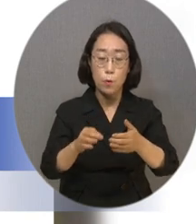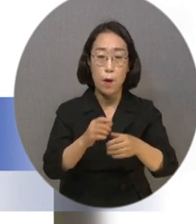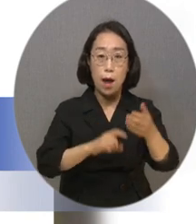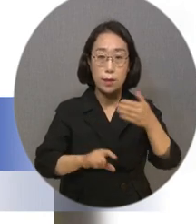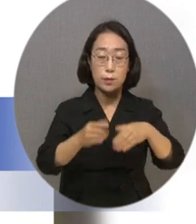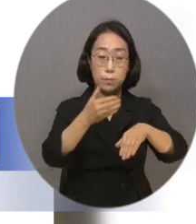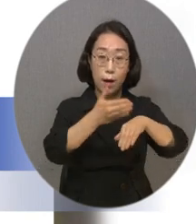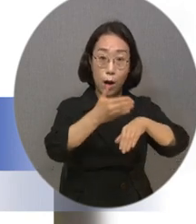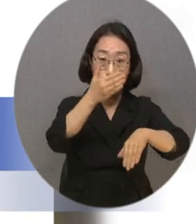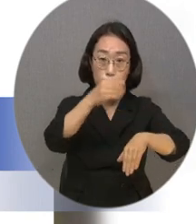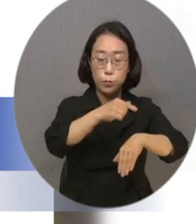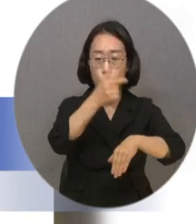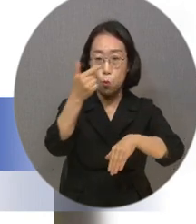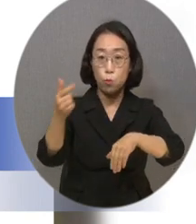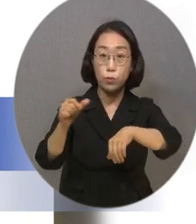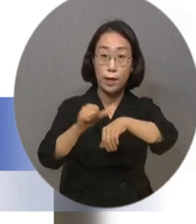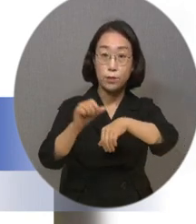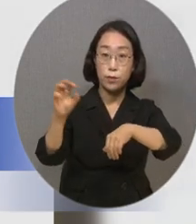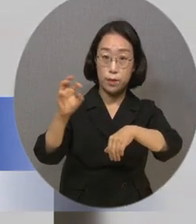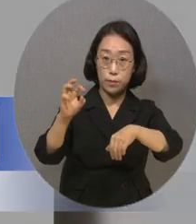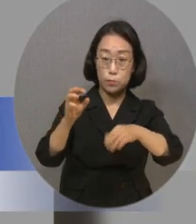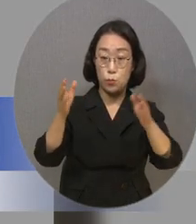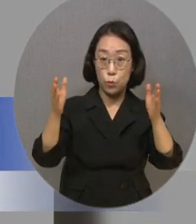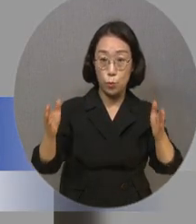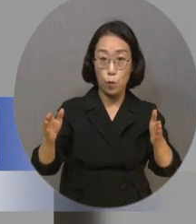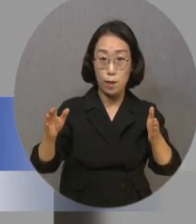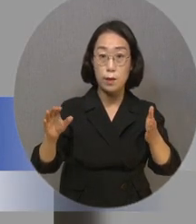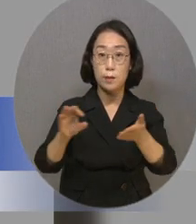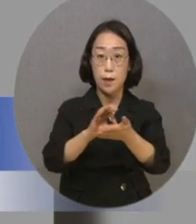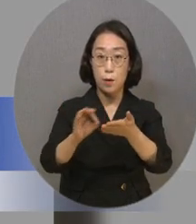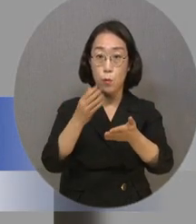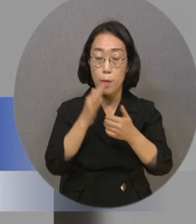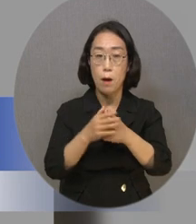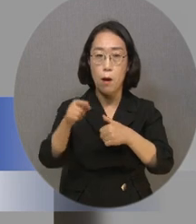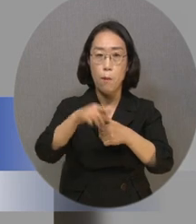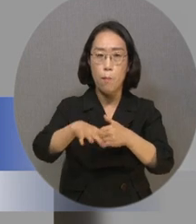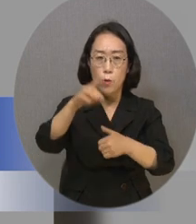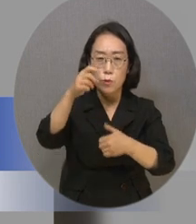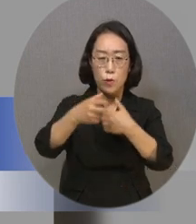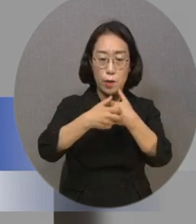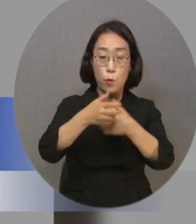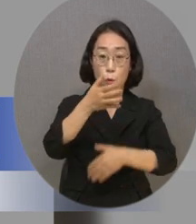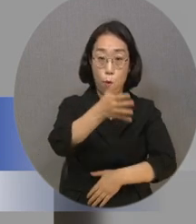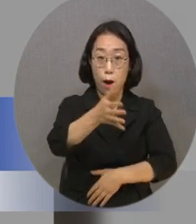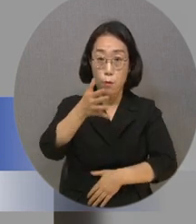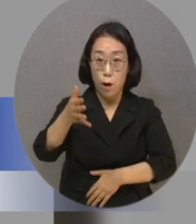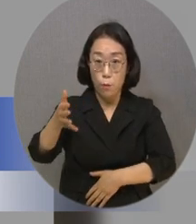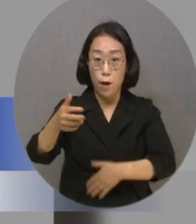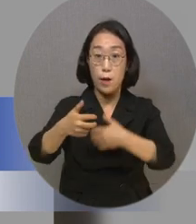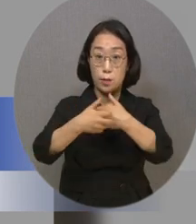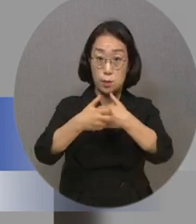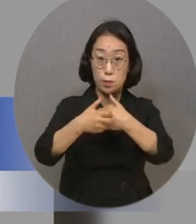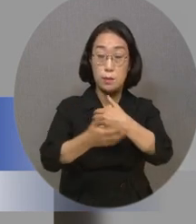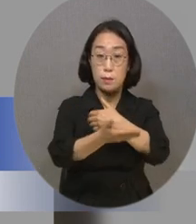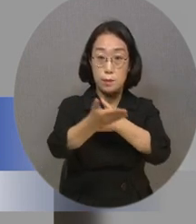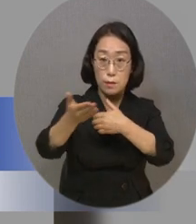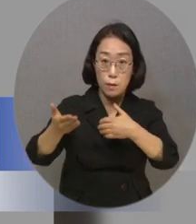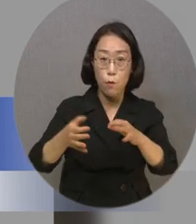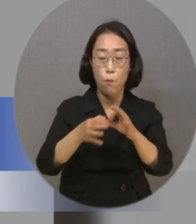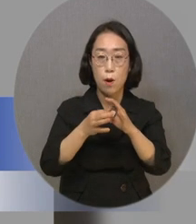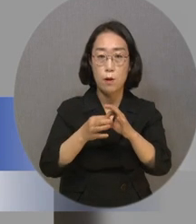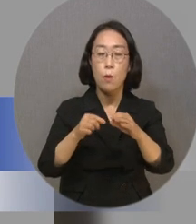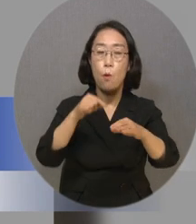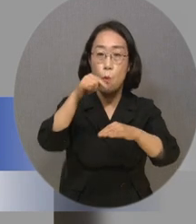오전 9시부터 오후 5시 반까지며 병원은 우선 확보된 의료진들을 중심으로 개설 과목에